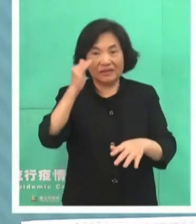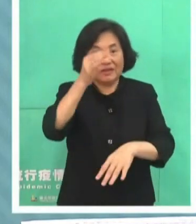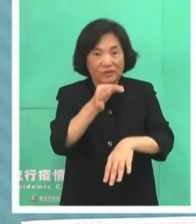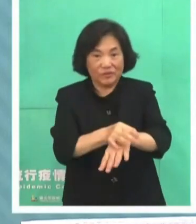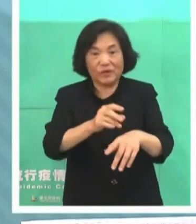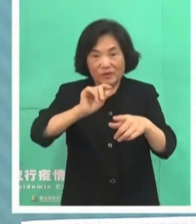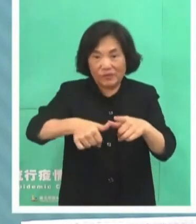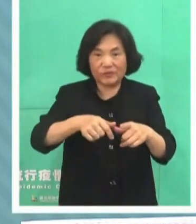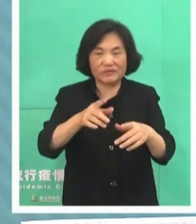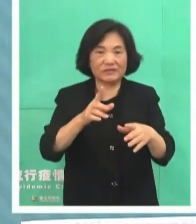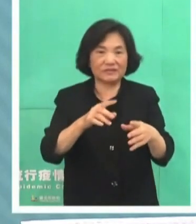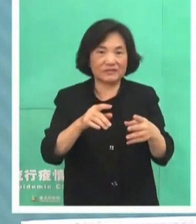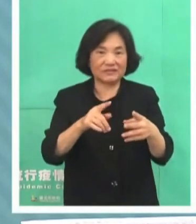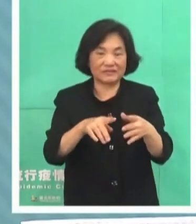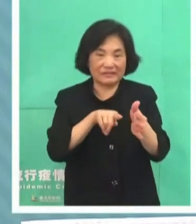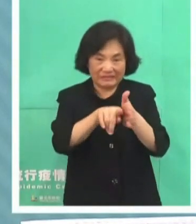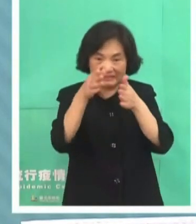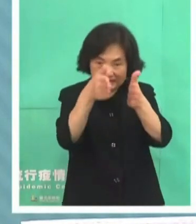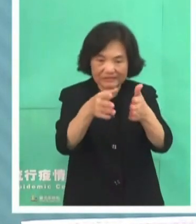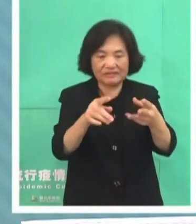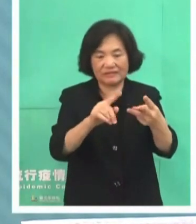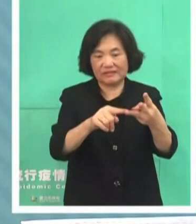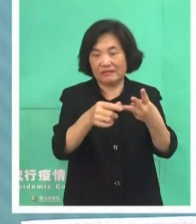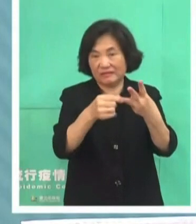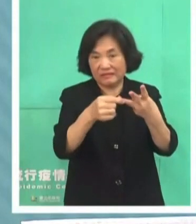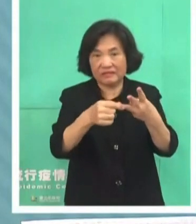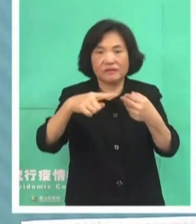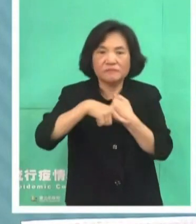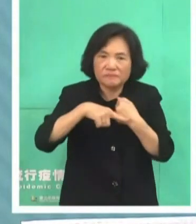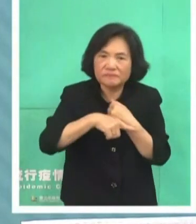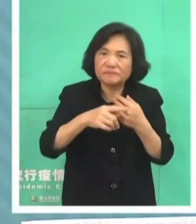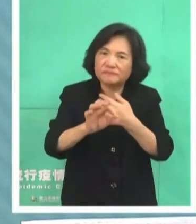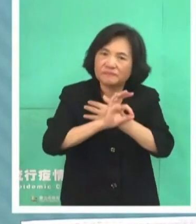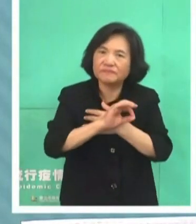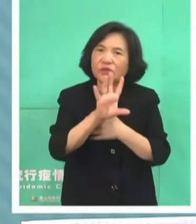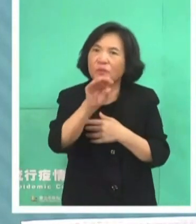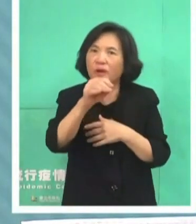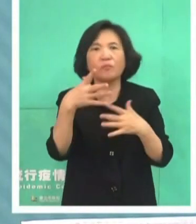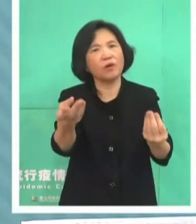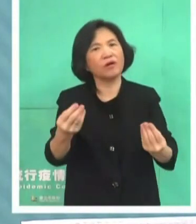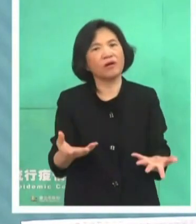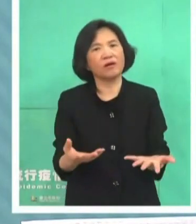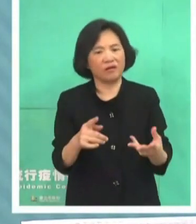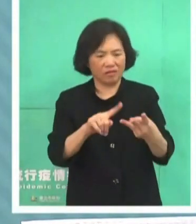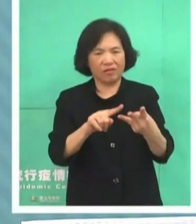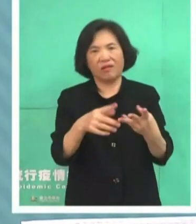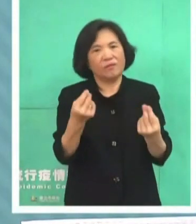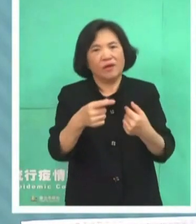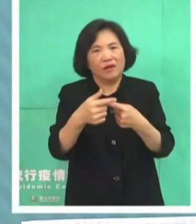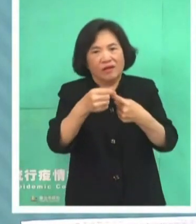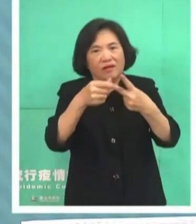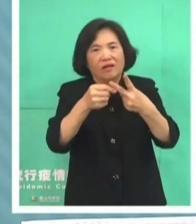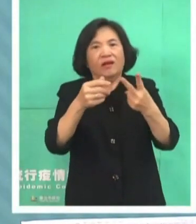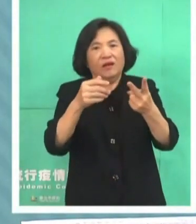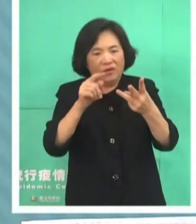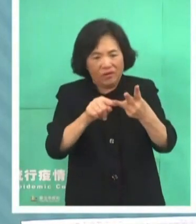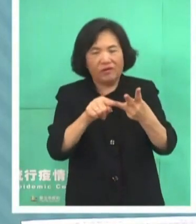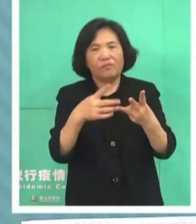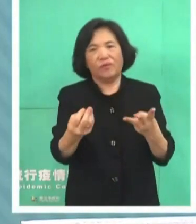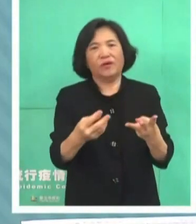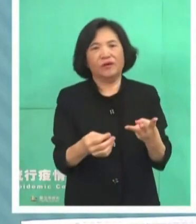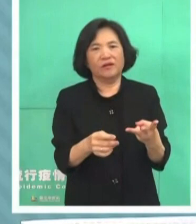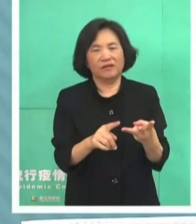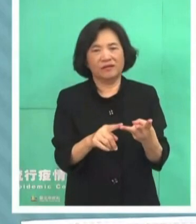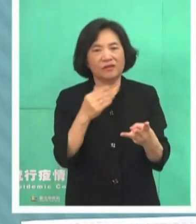就是单打高端的临床三期都还没做完临床试验，临床三期没有做，对不对？你那个